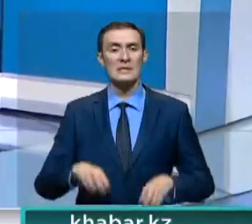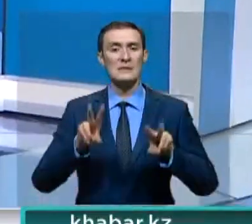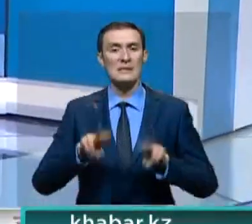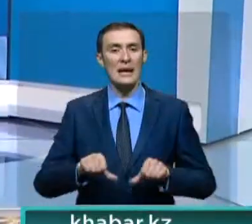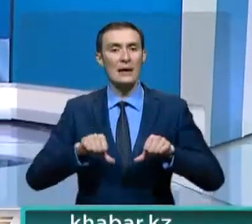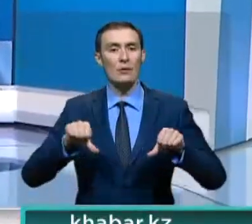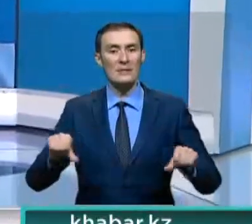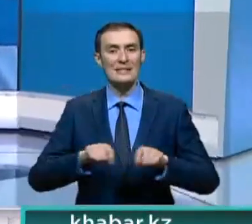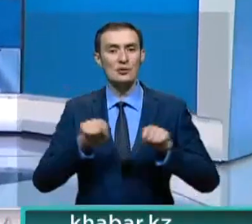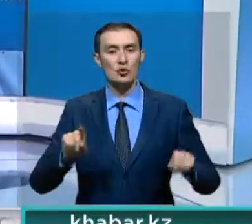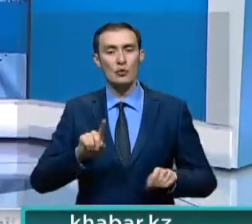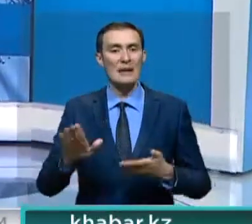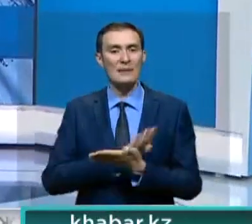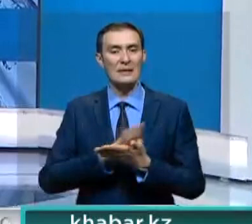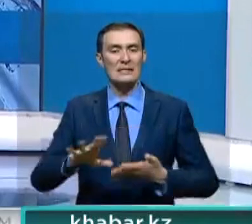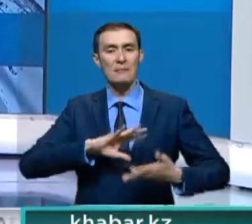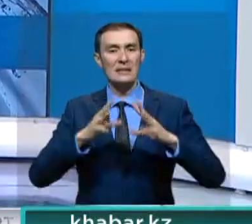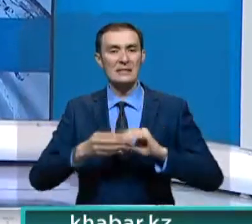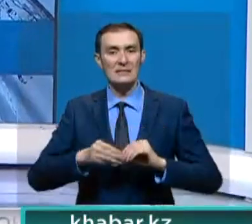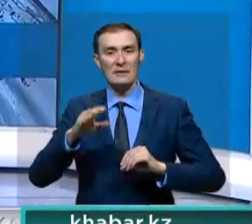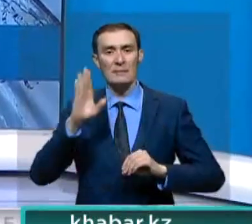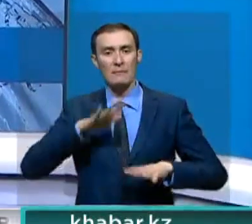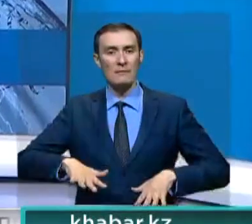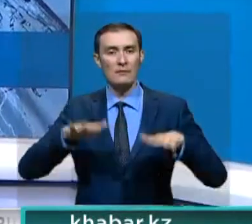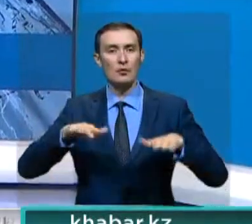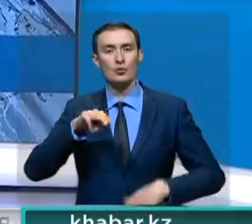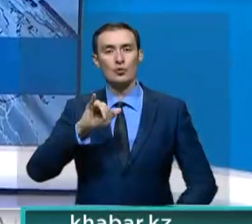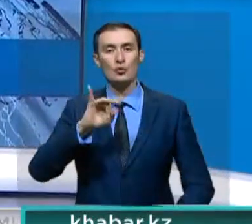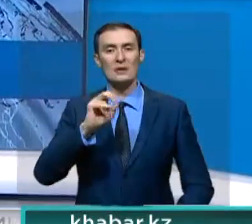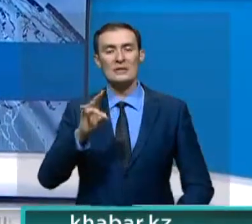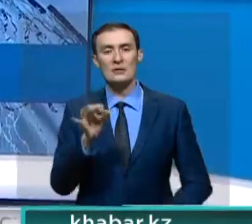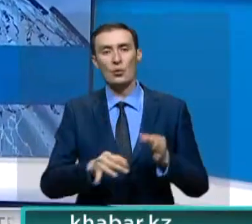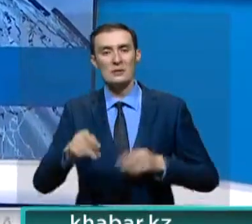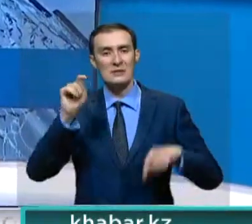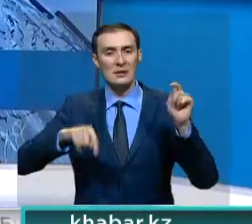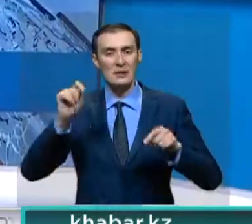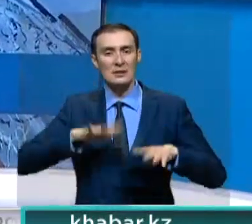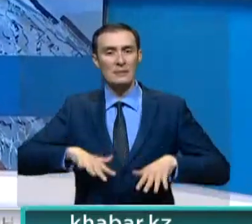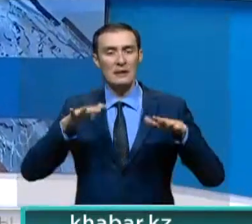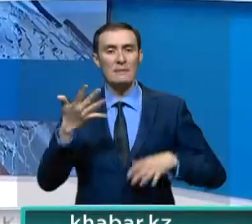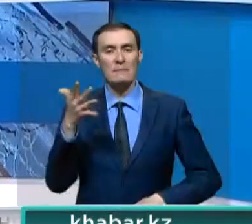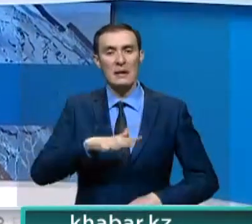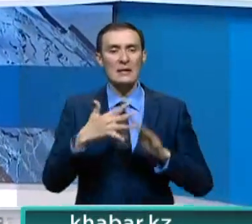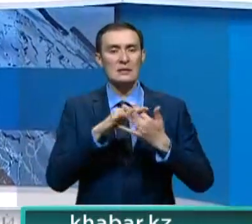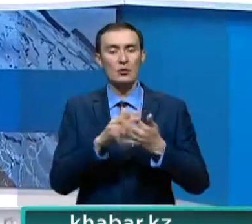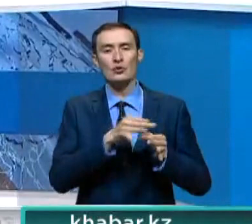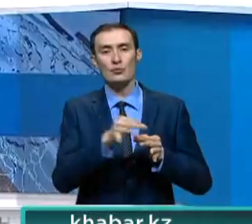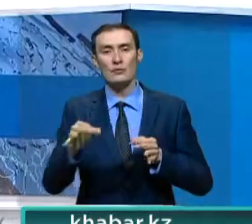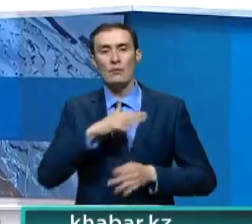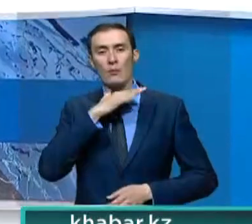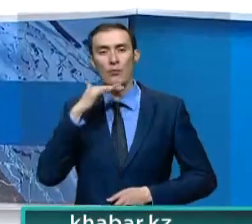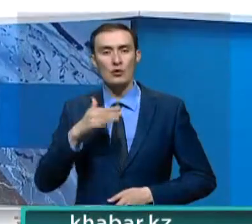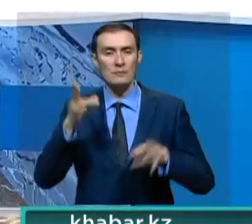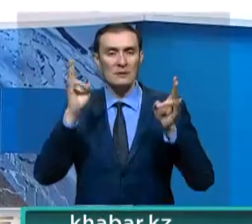Специальная комиссия создана для ликвидации последствий непогоды в Туркестанской области. Из-за сильного дождя там затопило 5 населенных пунктов. Больше